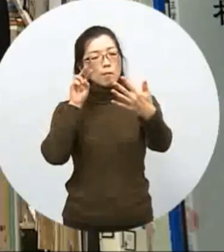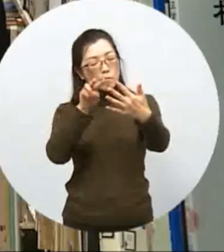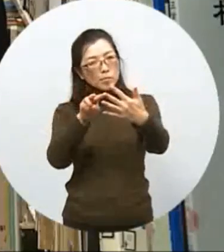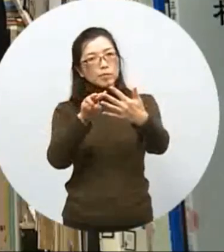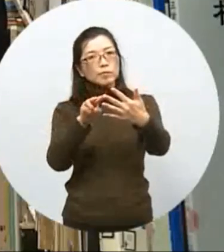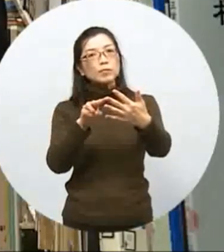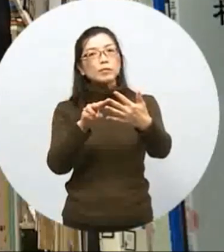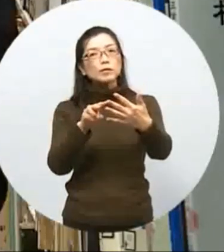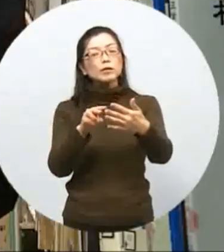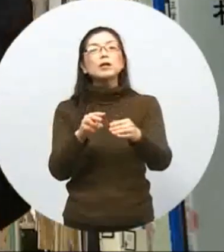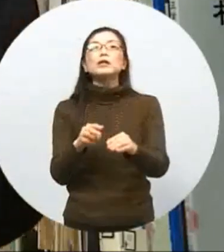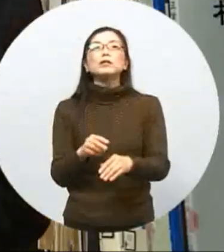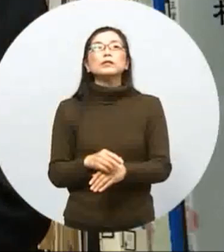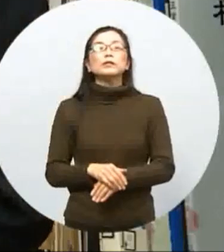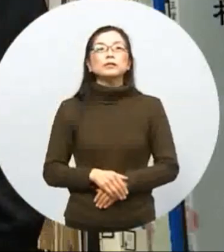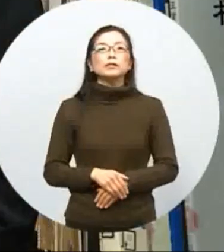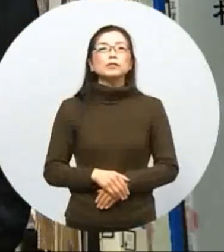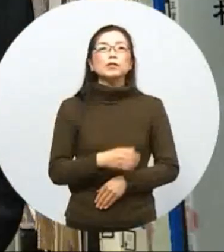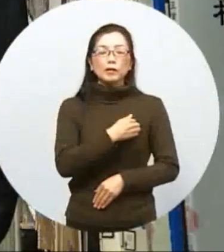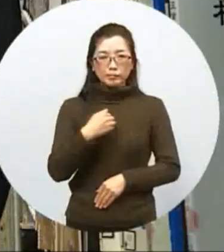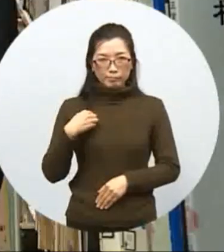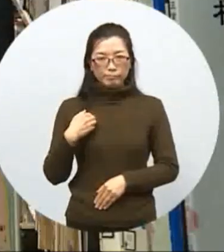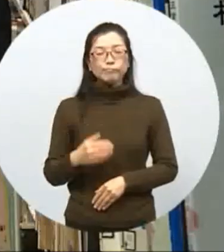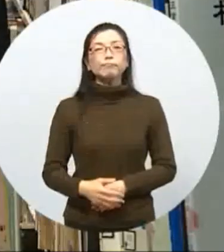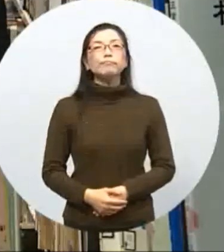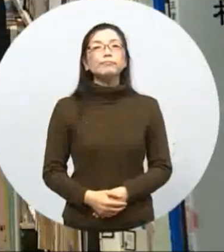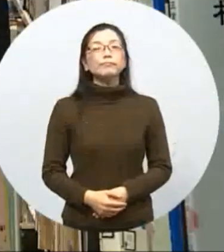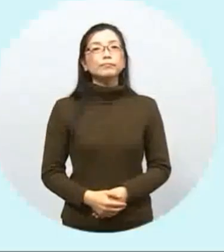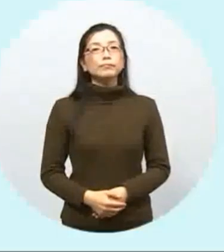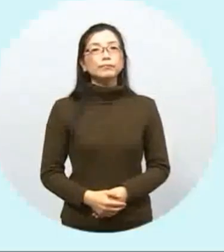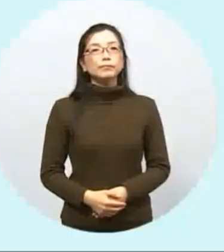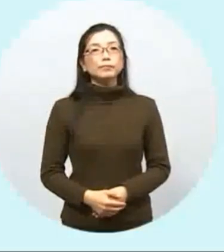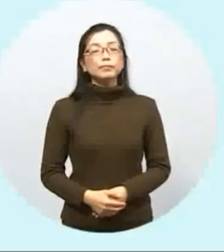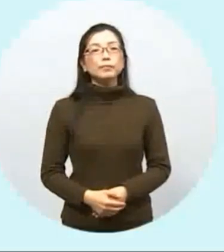ところも活用の仕方としてはあります。